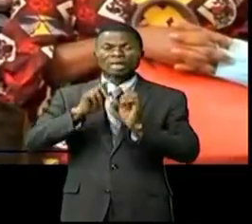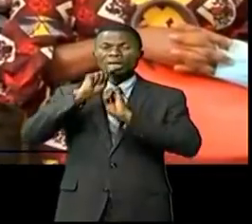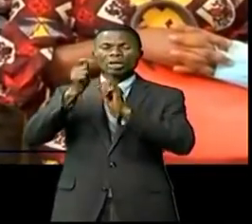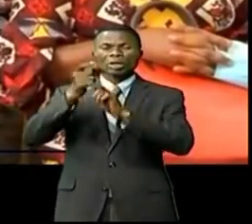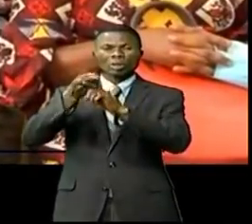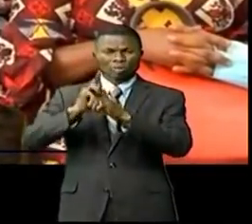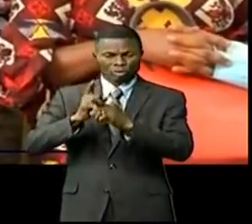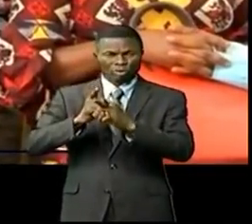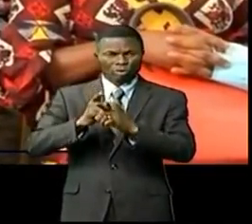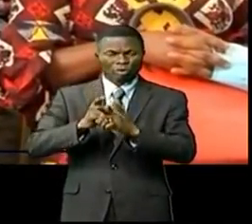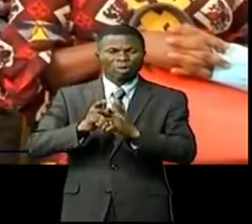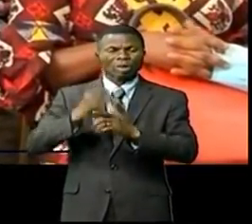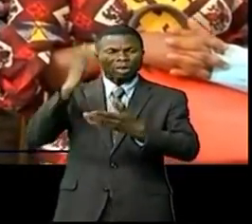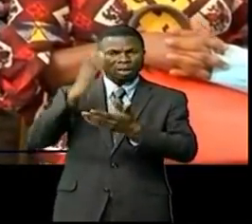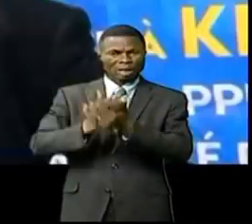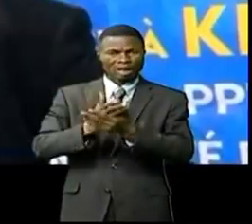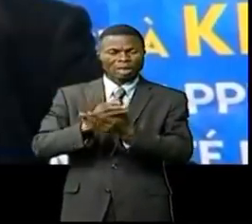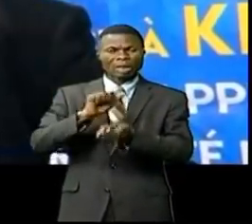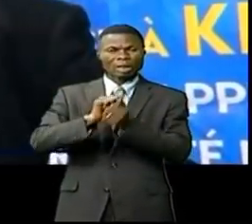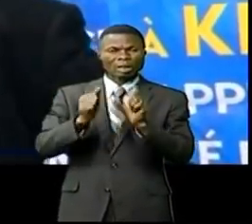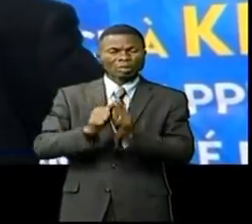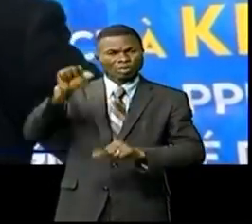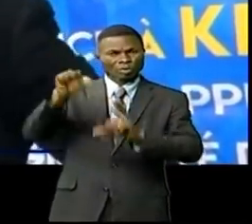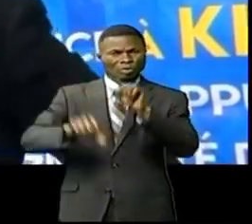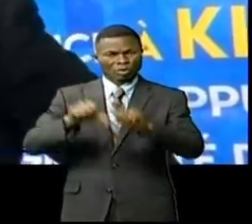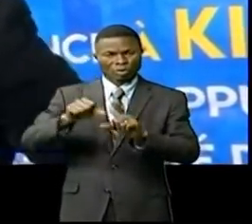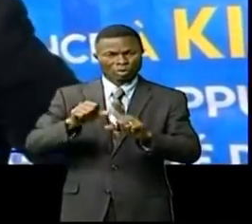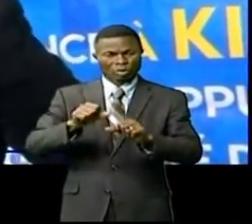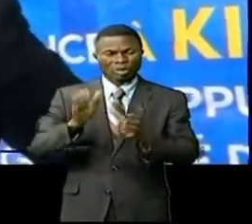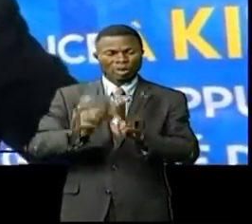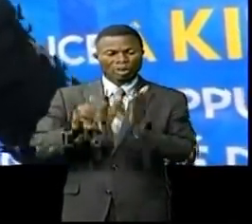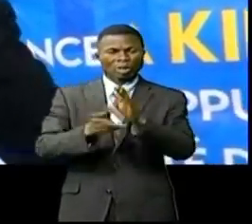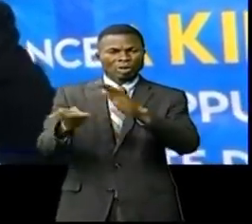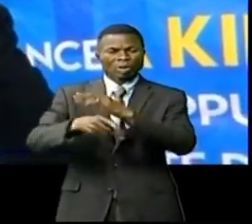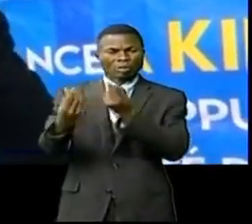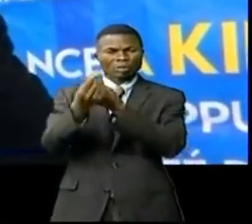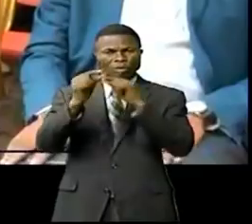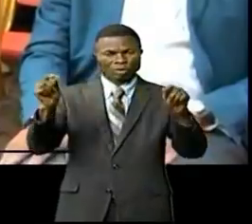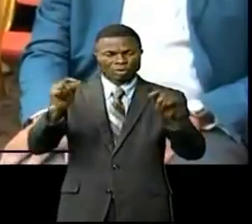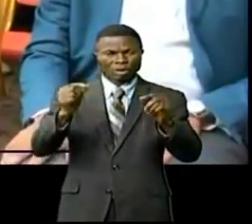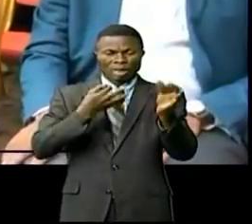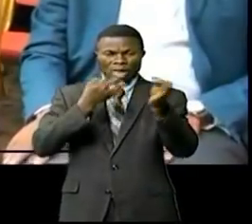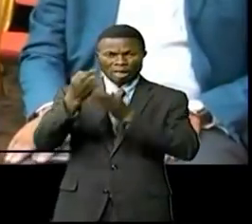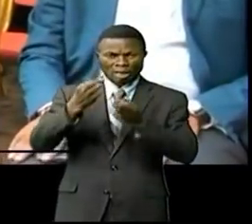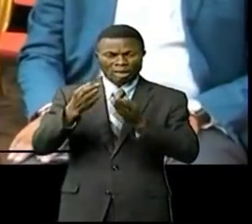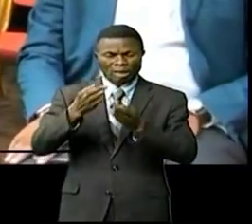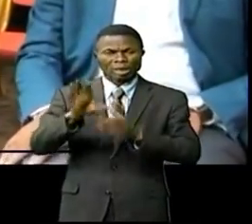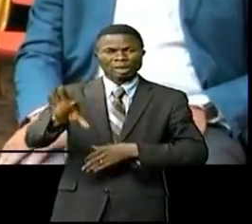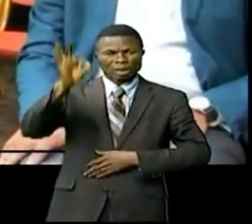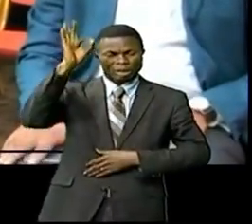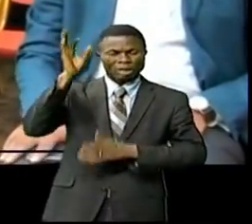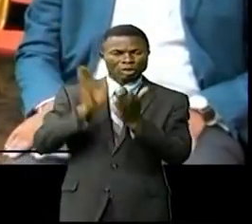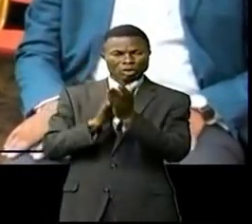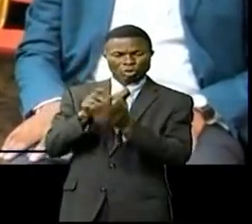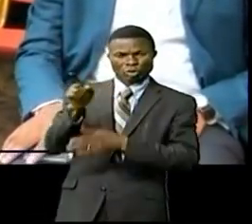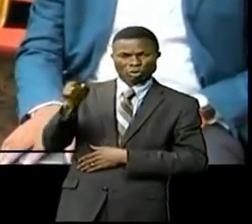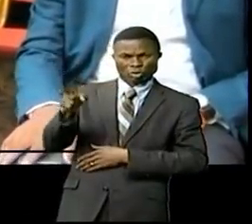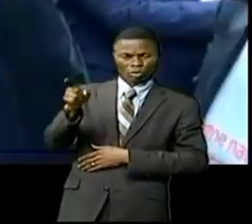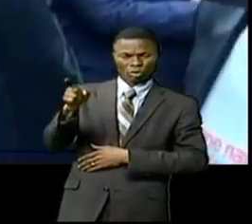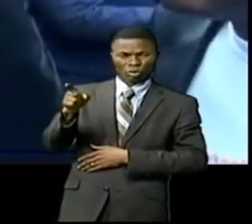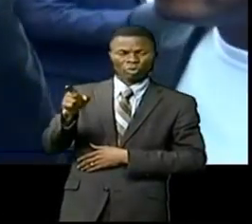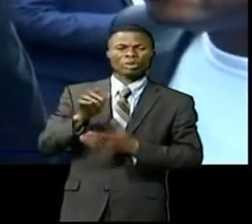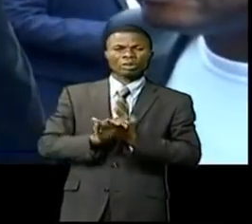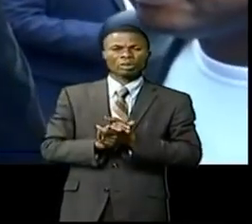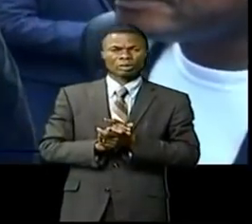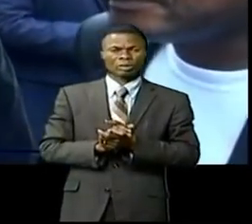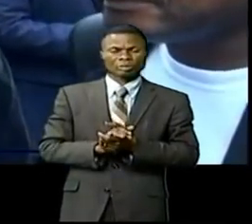visent à maîtriser entre autres les effets corollaires à la gratuité de l'enseignement et explique le choix de cette école de Kisenso. Il y avait